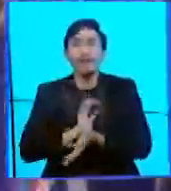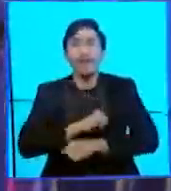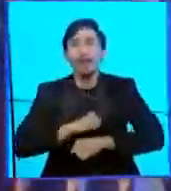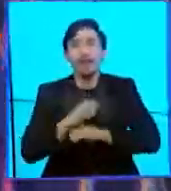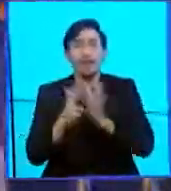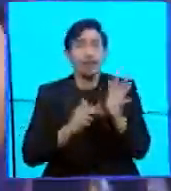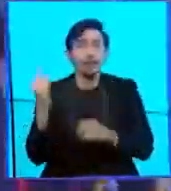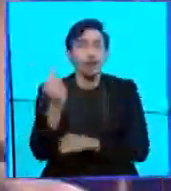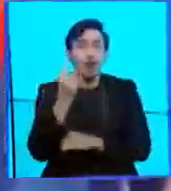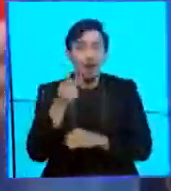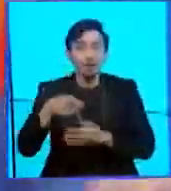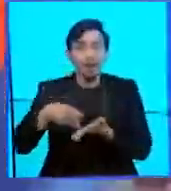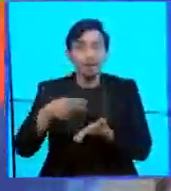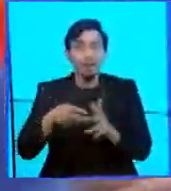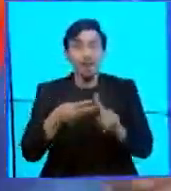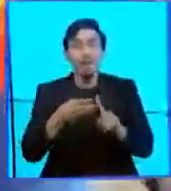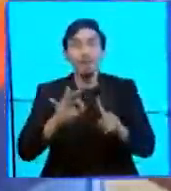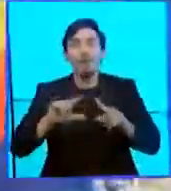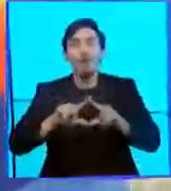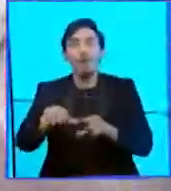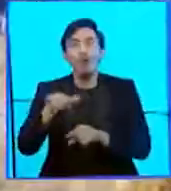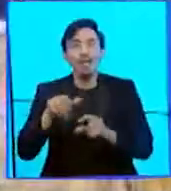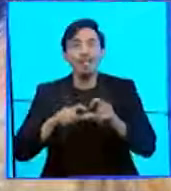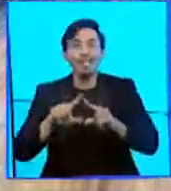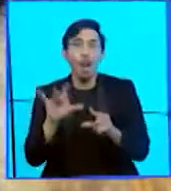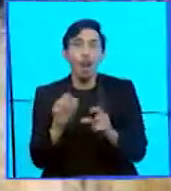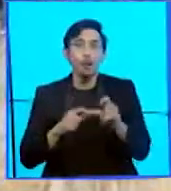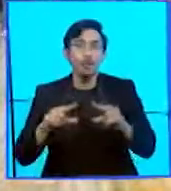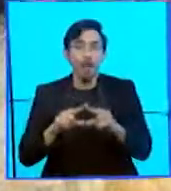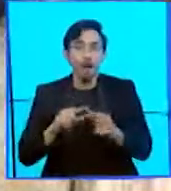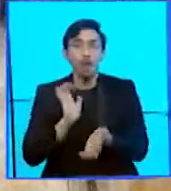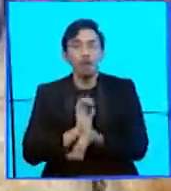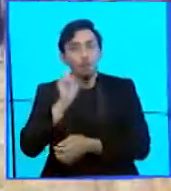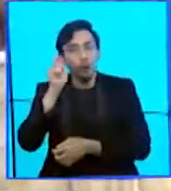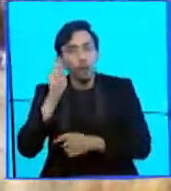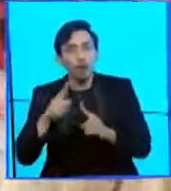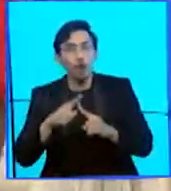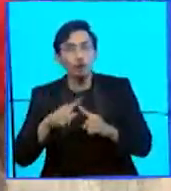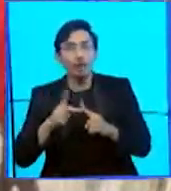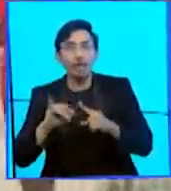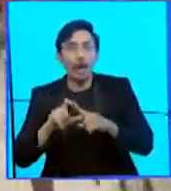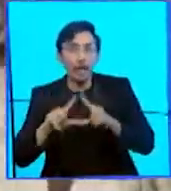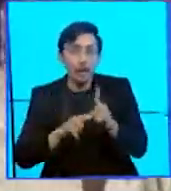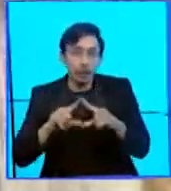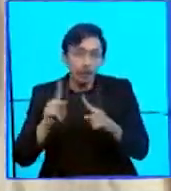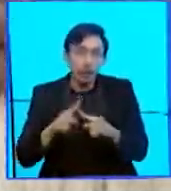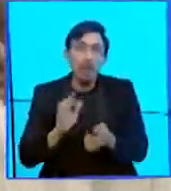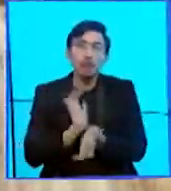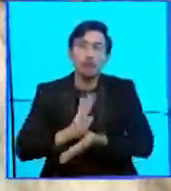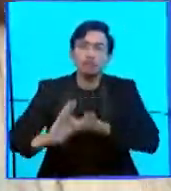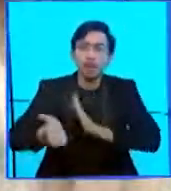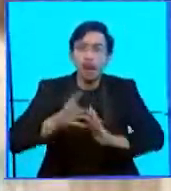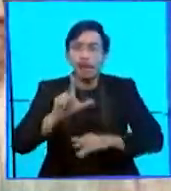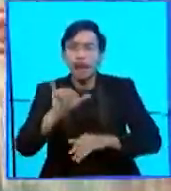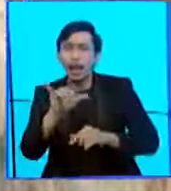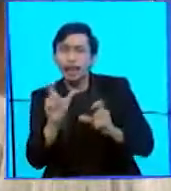Pasukan Kirab Api PON yang terdiri dari mantan atlet nasional yakni pesepak bola Boa Salosa, mantan pebulu tangkis Taufik Hidayat, dan mantan